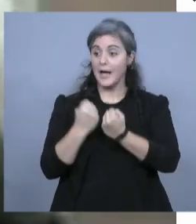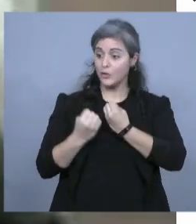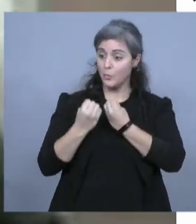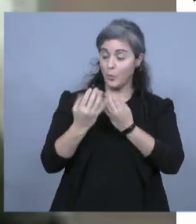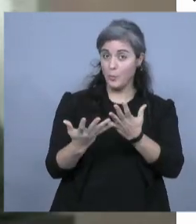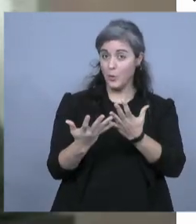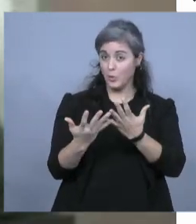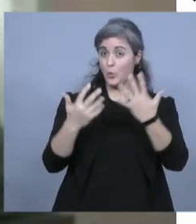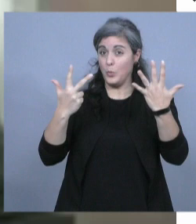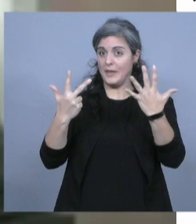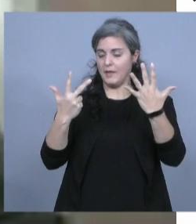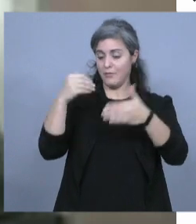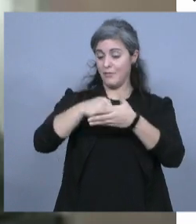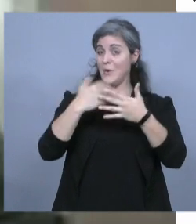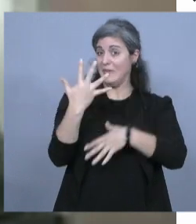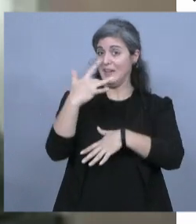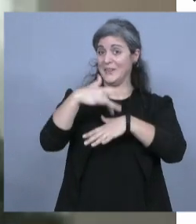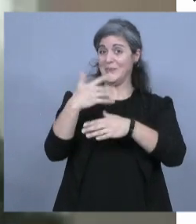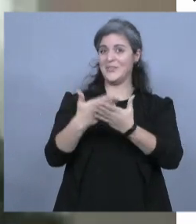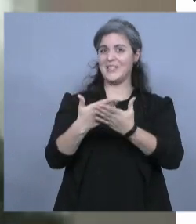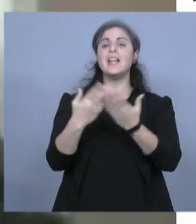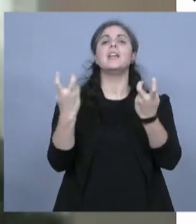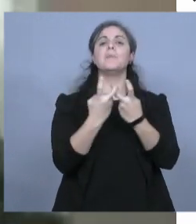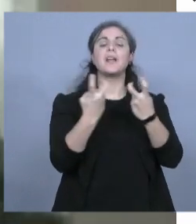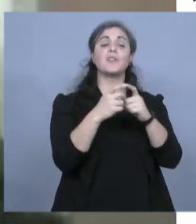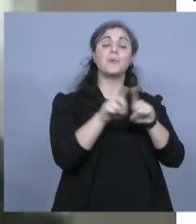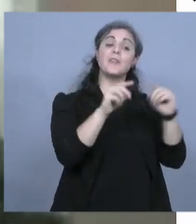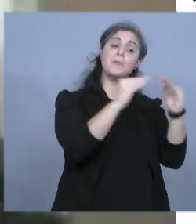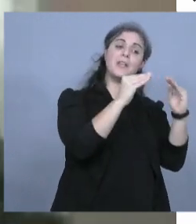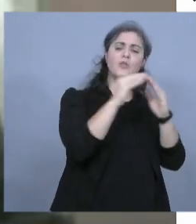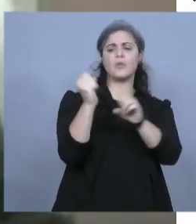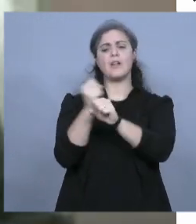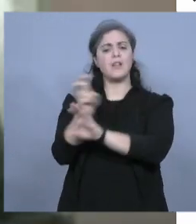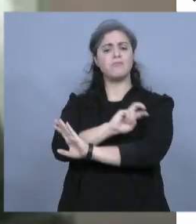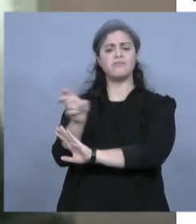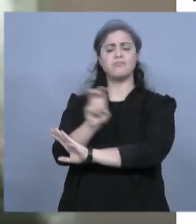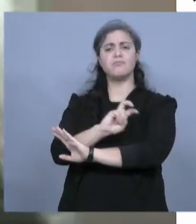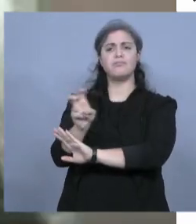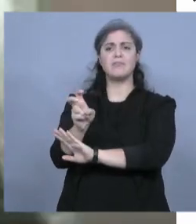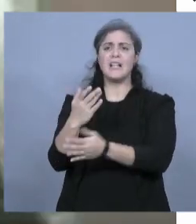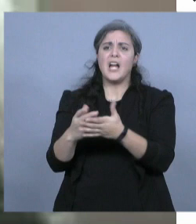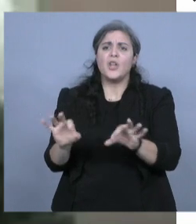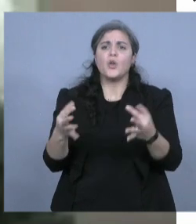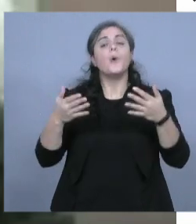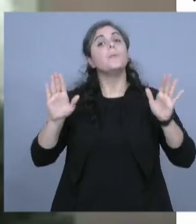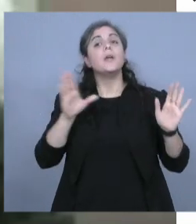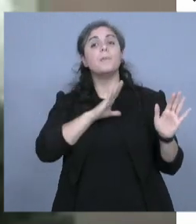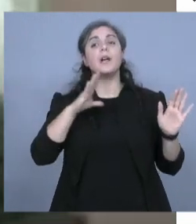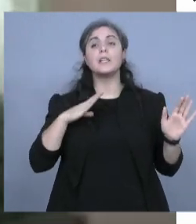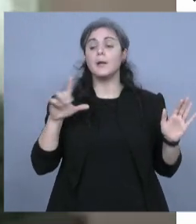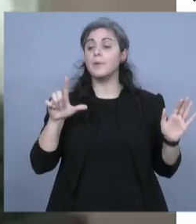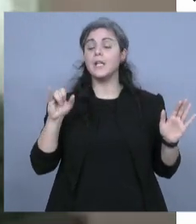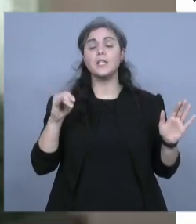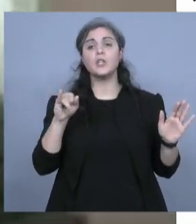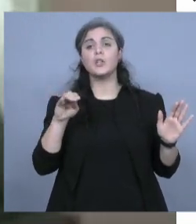en particulier beaucoup est accordé au déplacement domicile-travail, peut-être un peu trop éventuellement, mais l'intervention de Madame Lincolnel qui